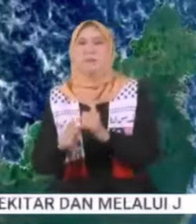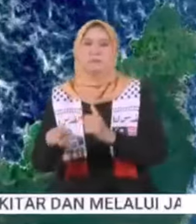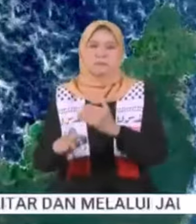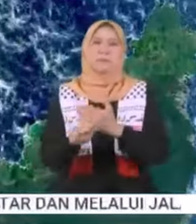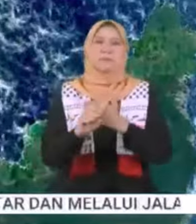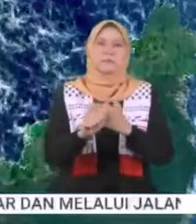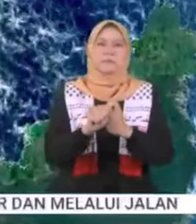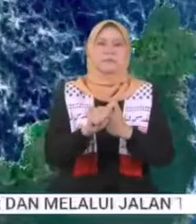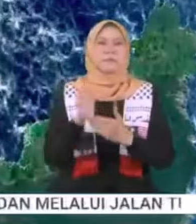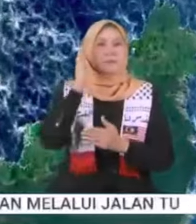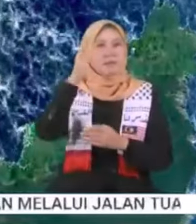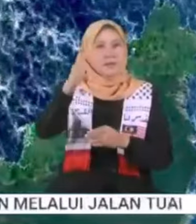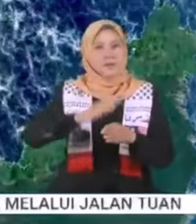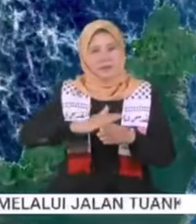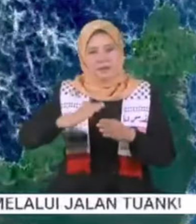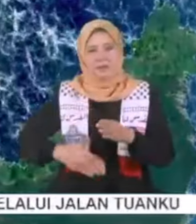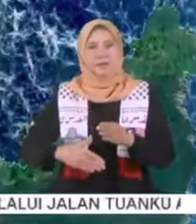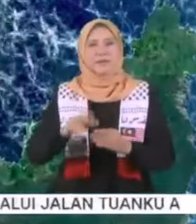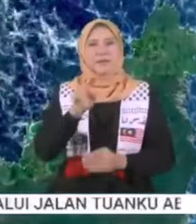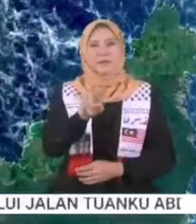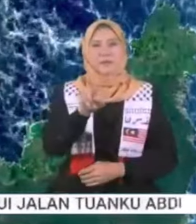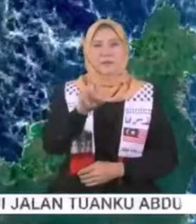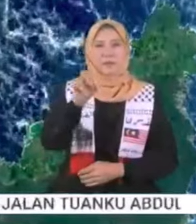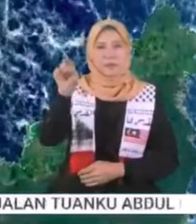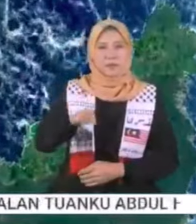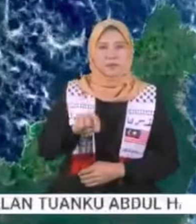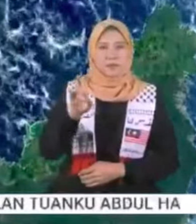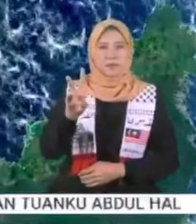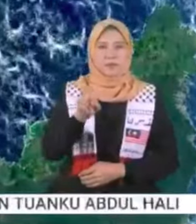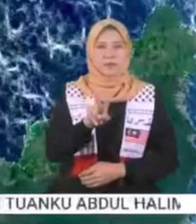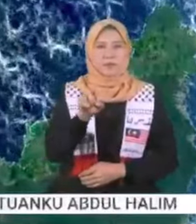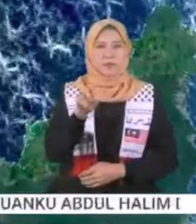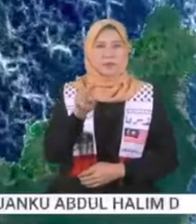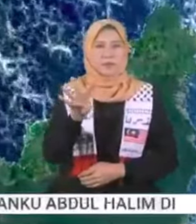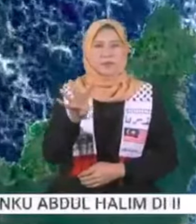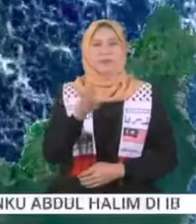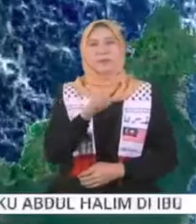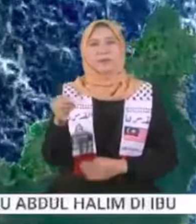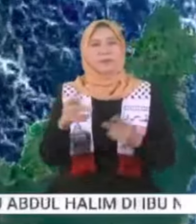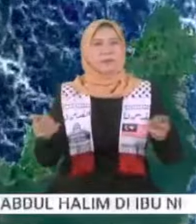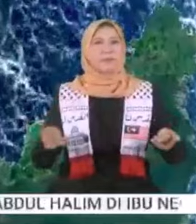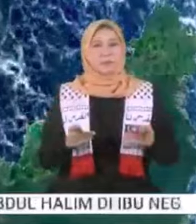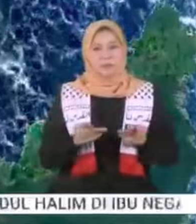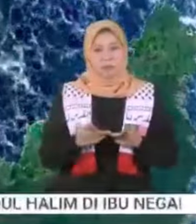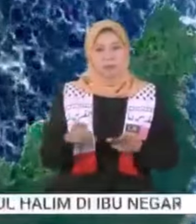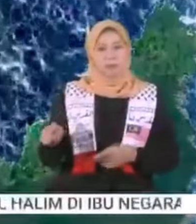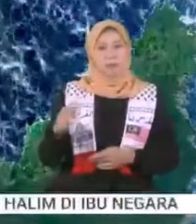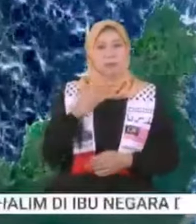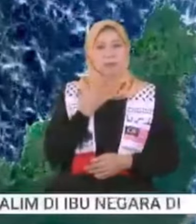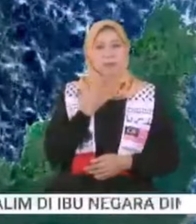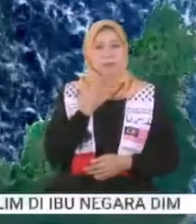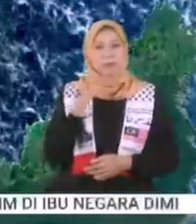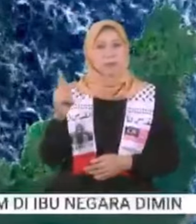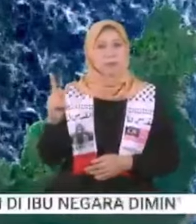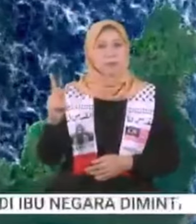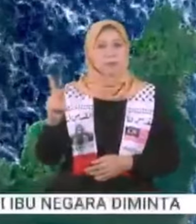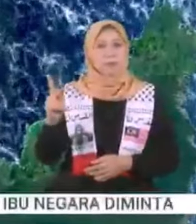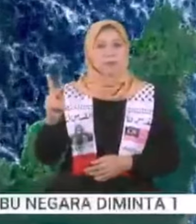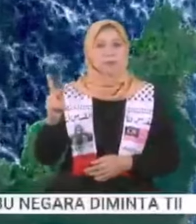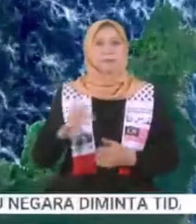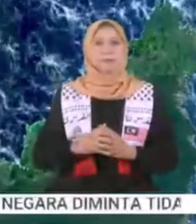Dijangkakan amaran ini akan berakhir menjelang 20 Julai 2024. Manakala di kawasan yang dilorekkan dengan warna kuning